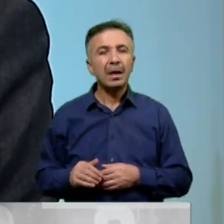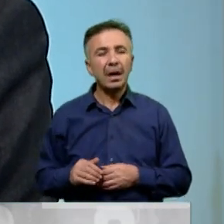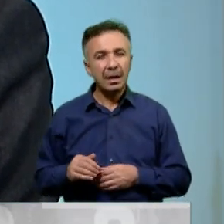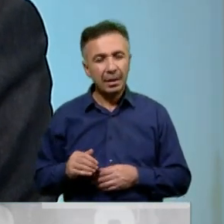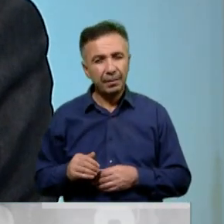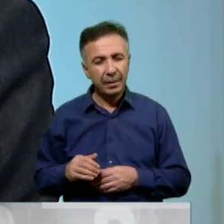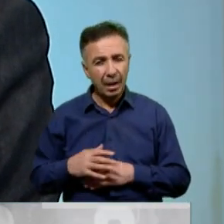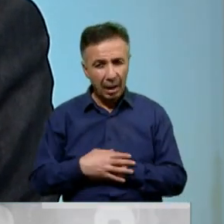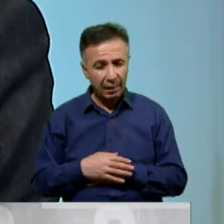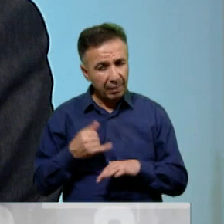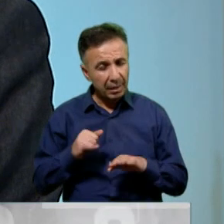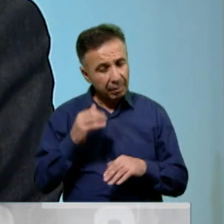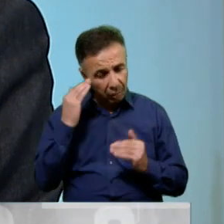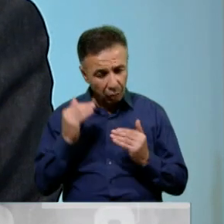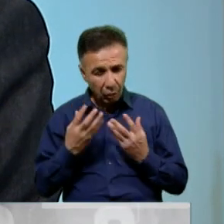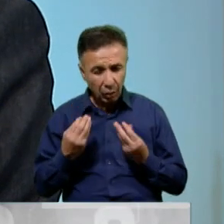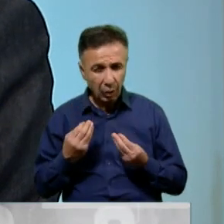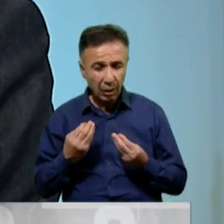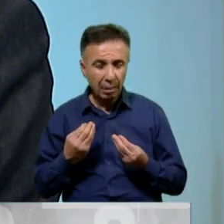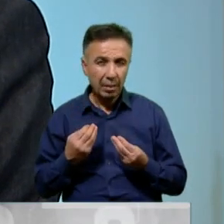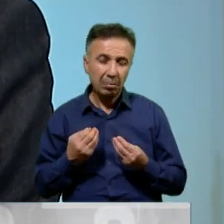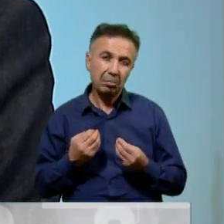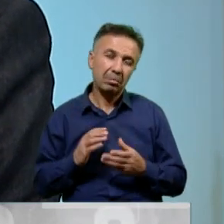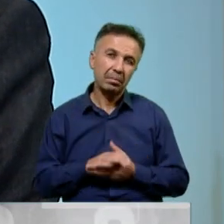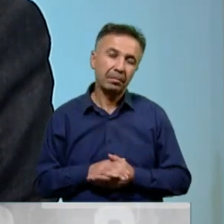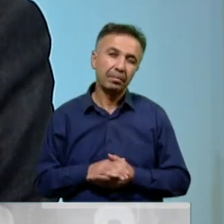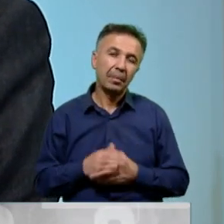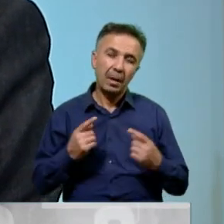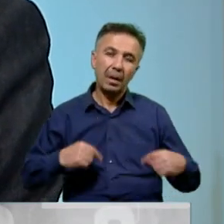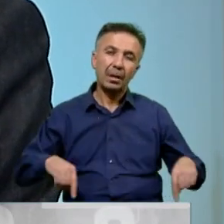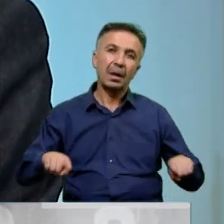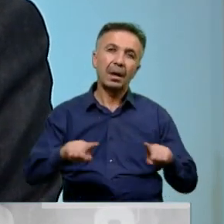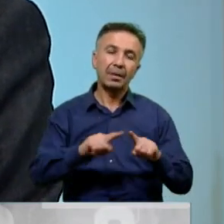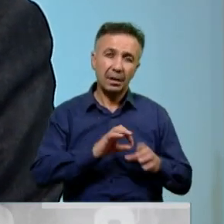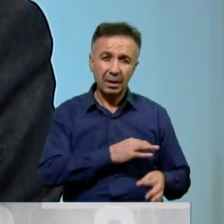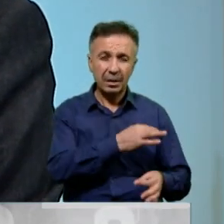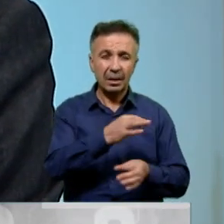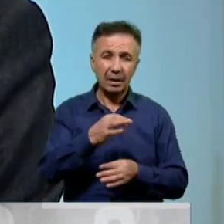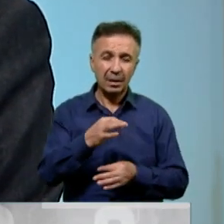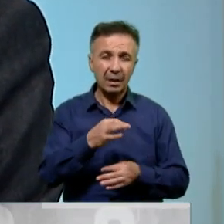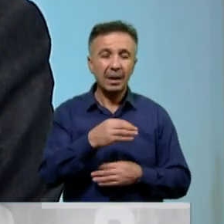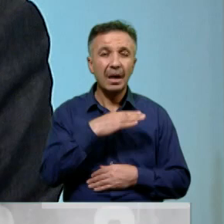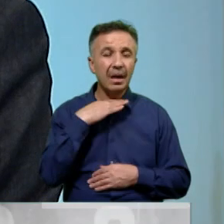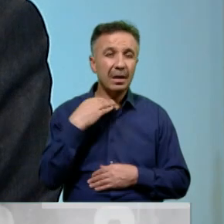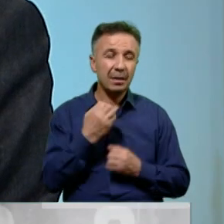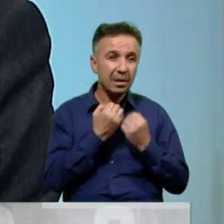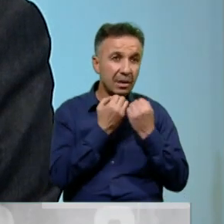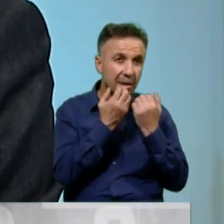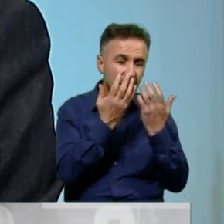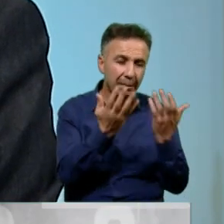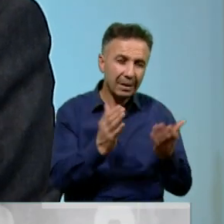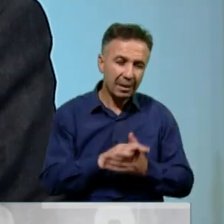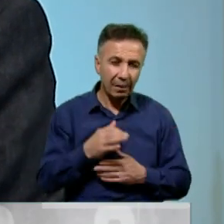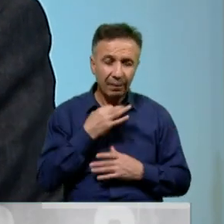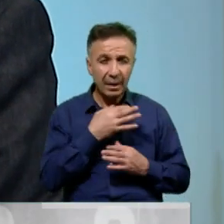bu da yani tatlı bir şey değil. Etrafınızdaki insanlara da ikram edin, fakirler varsa mutlaka